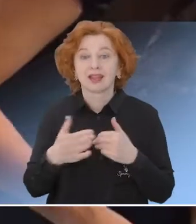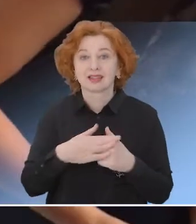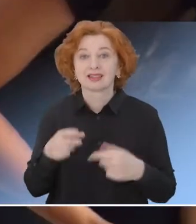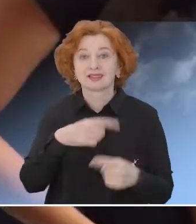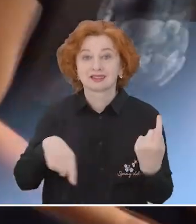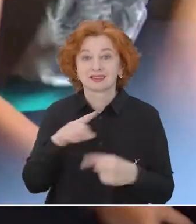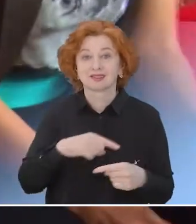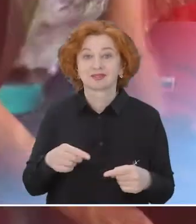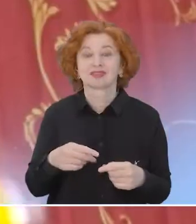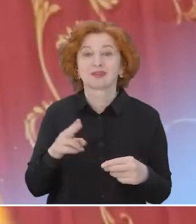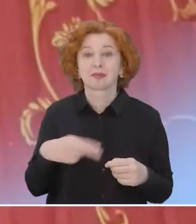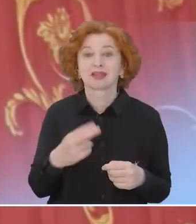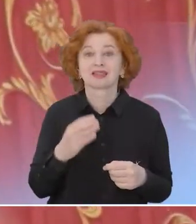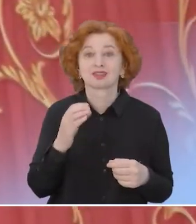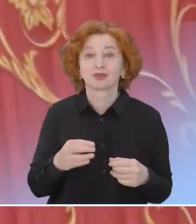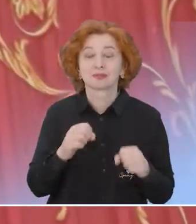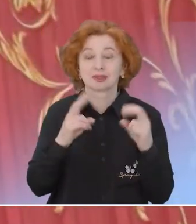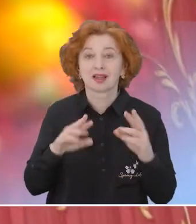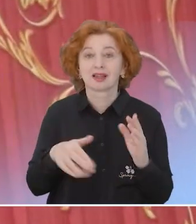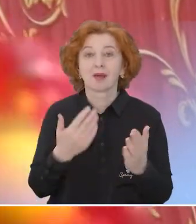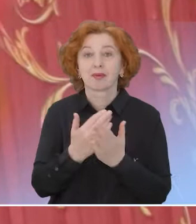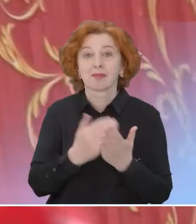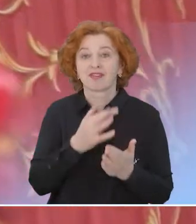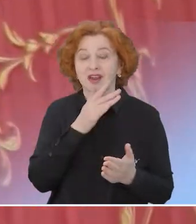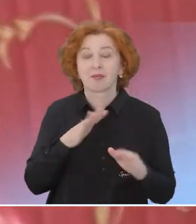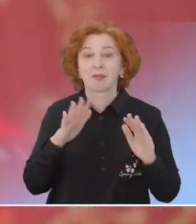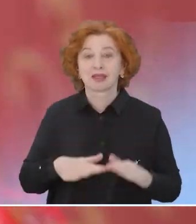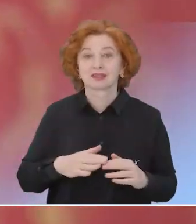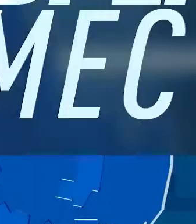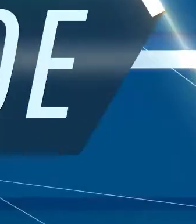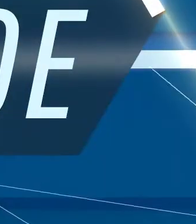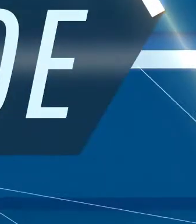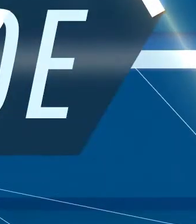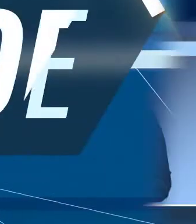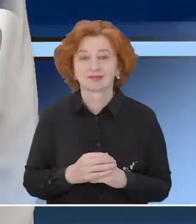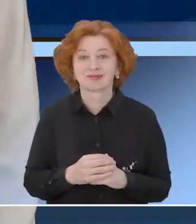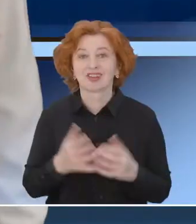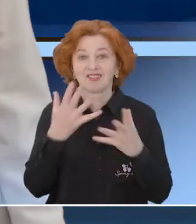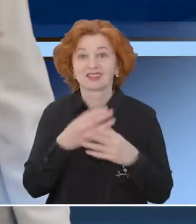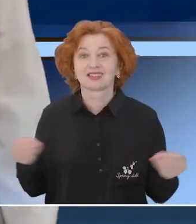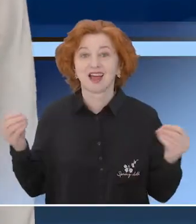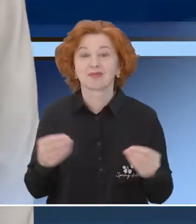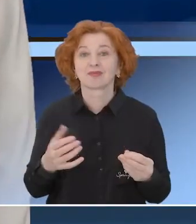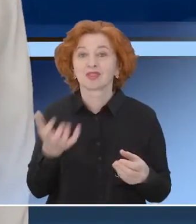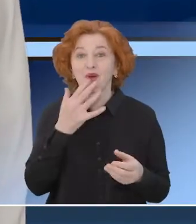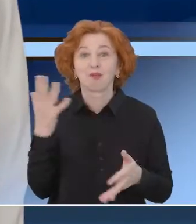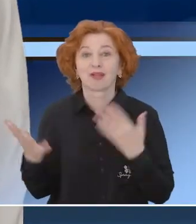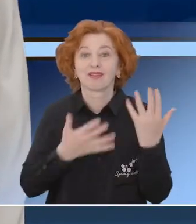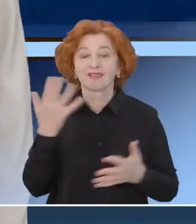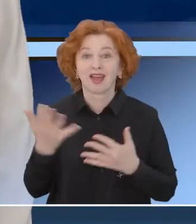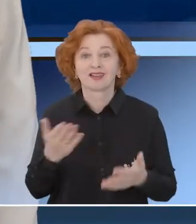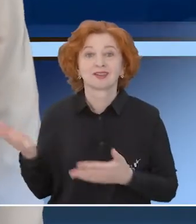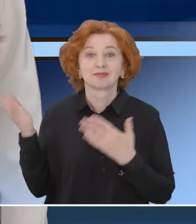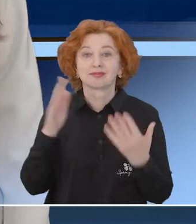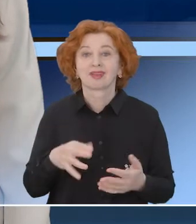Юлия Кручинина, Николай Панарин, Дмитрий Соболев. Специально для программы «Время местное». Весна. Теплый ветер